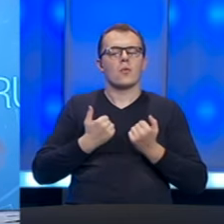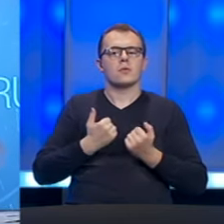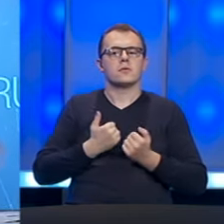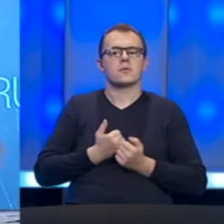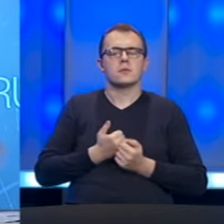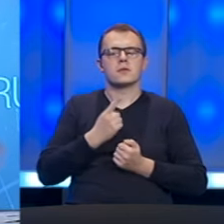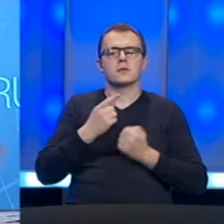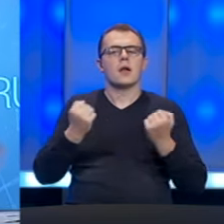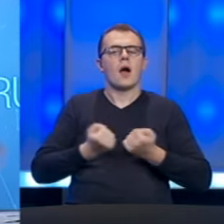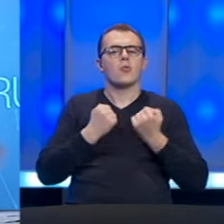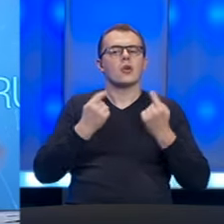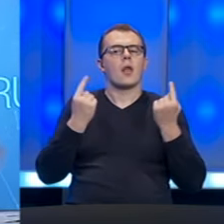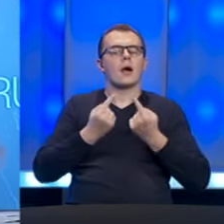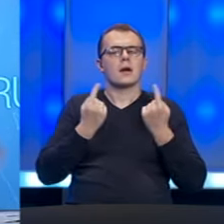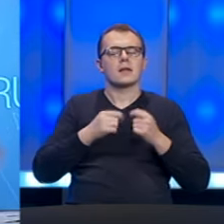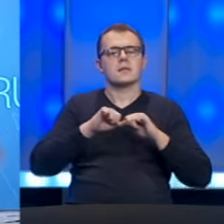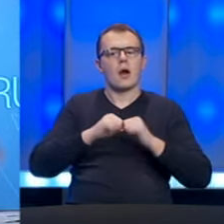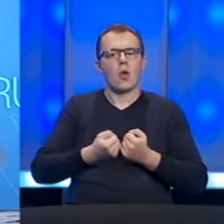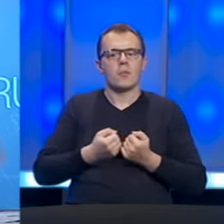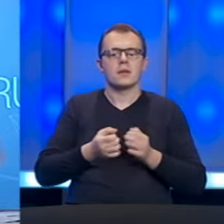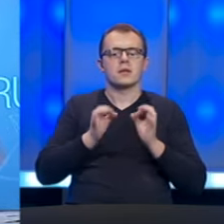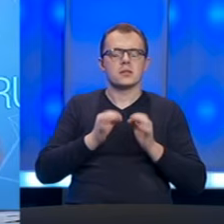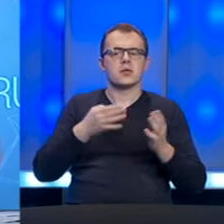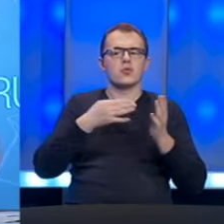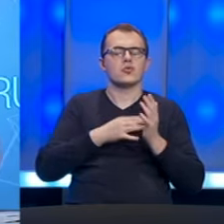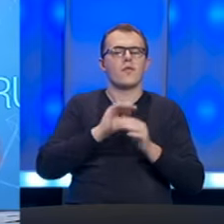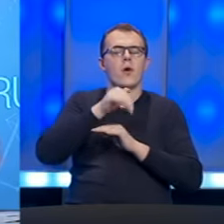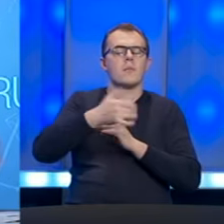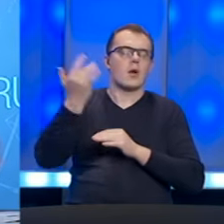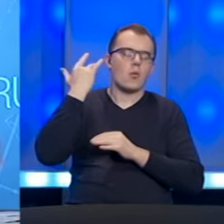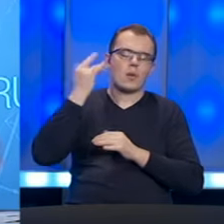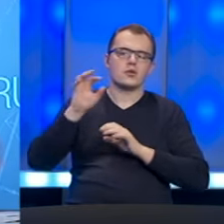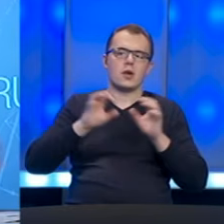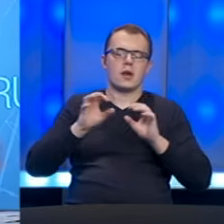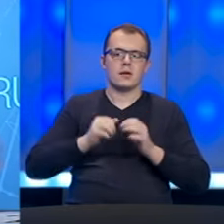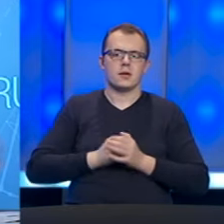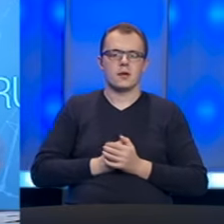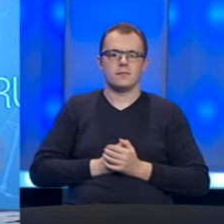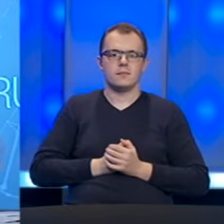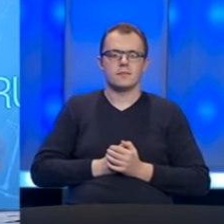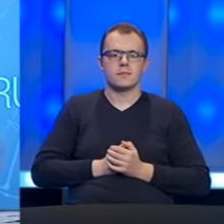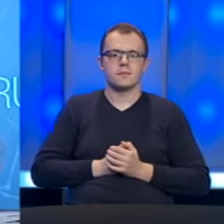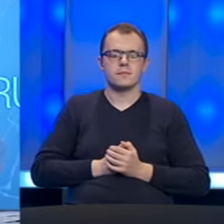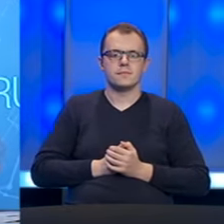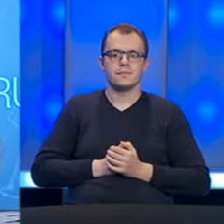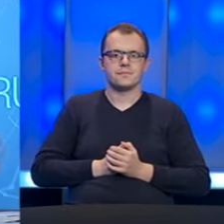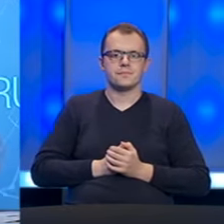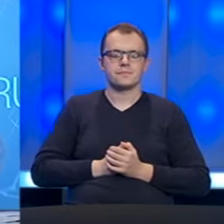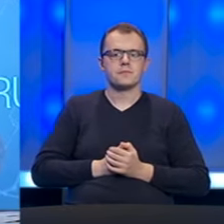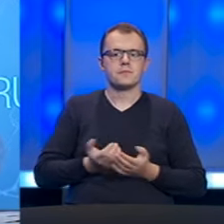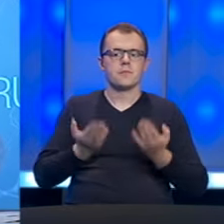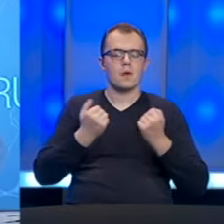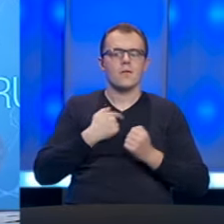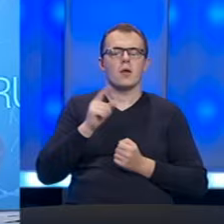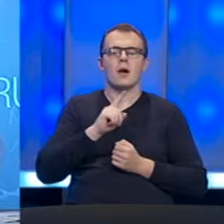se aktuelna kriza lomi isključivo preko leđa radnika? Pa evo, ja ne